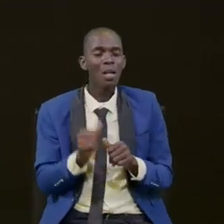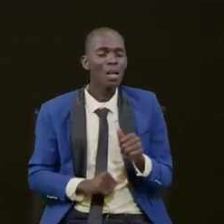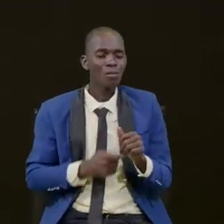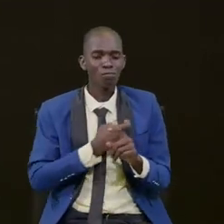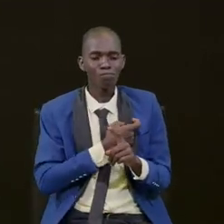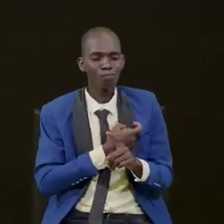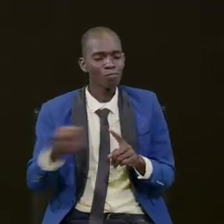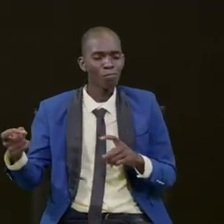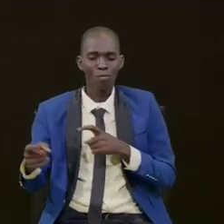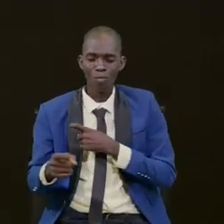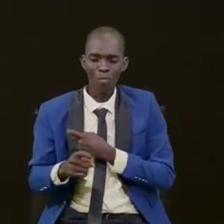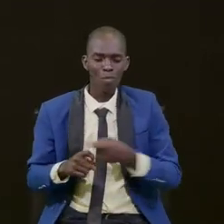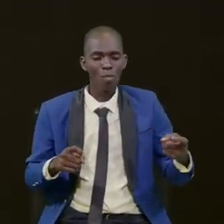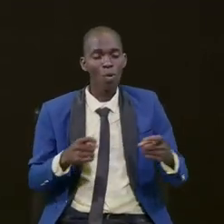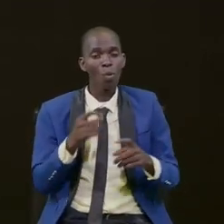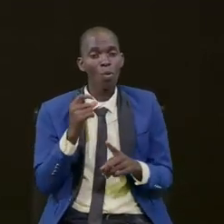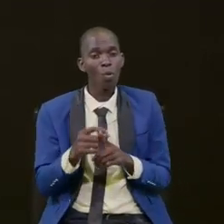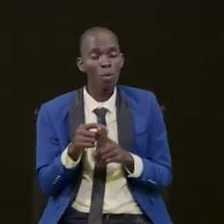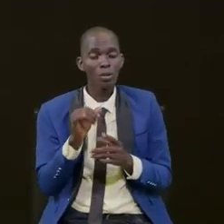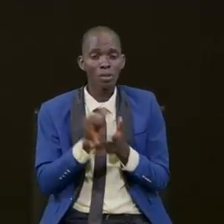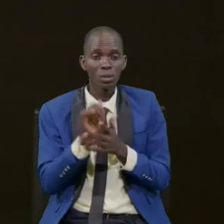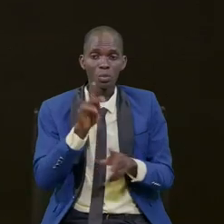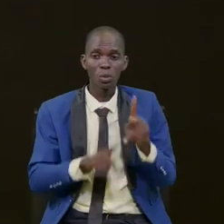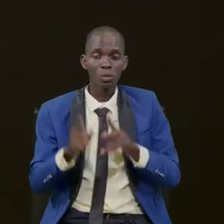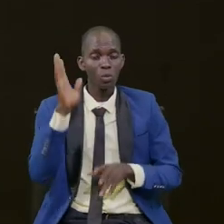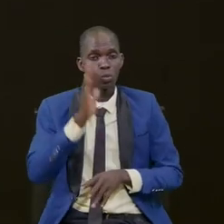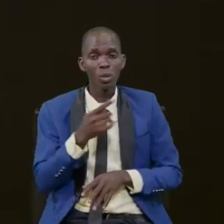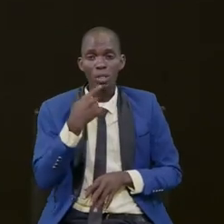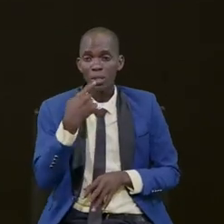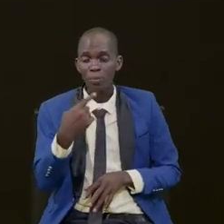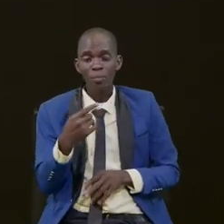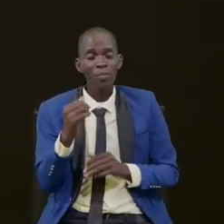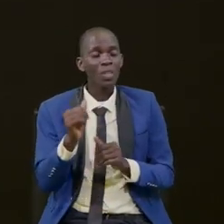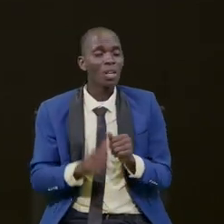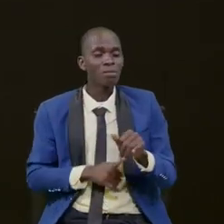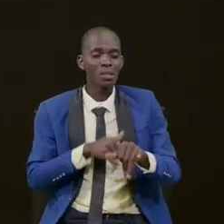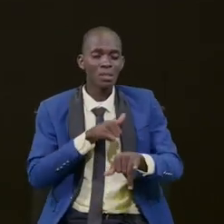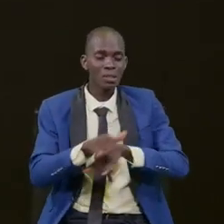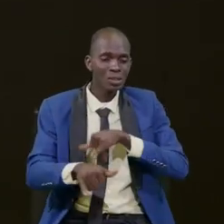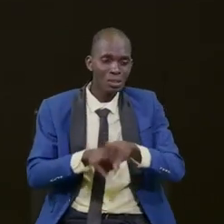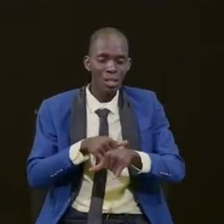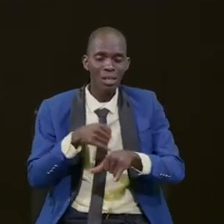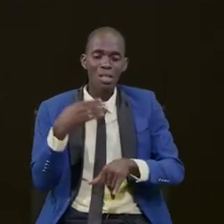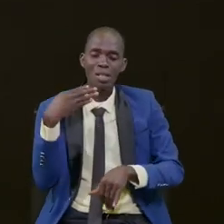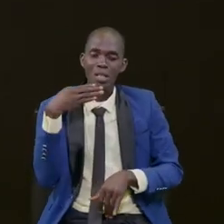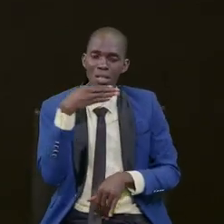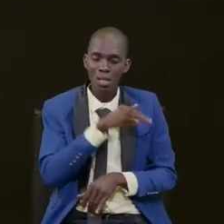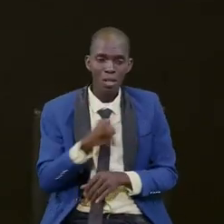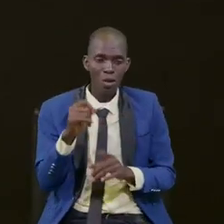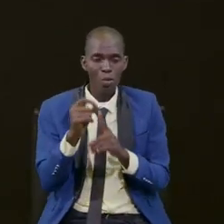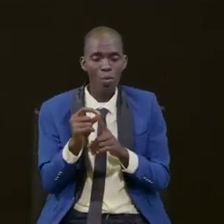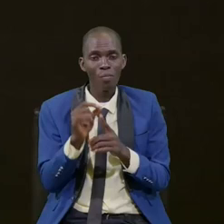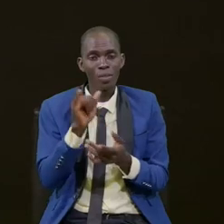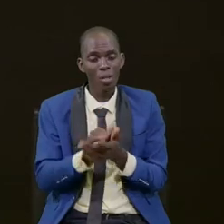parole mauvaise, méchante. Les hommes rendront compte de toute parole de séduction, de